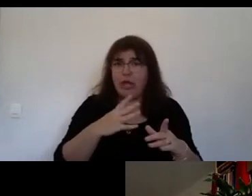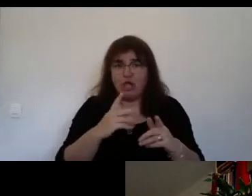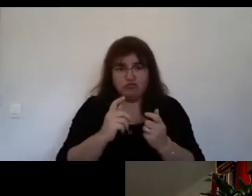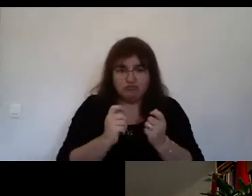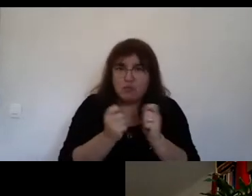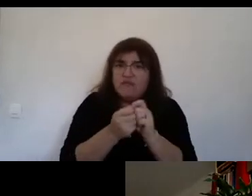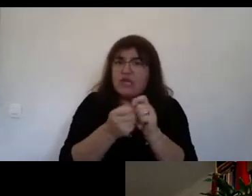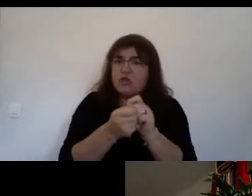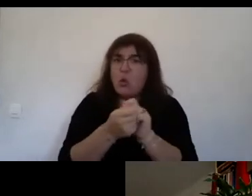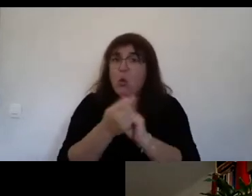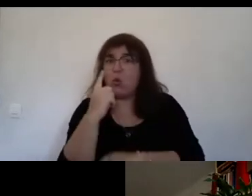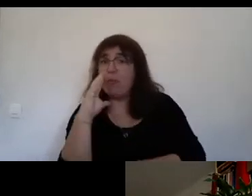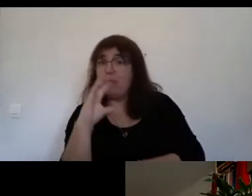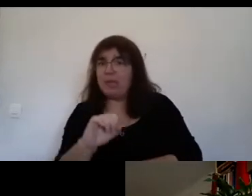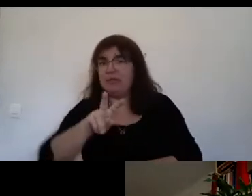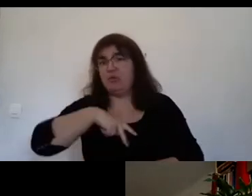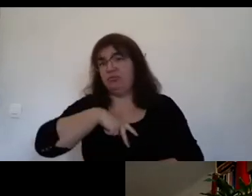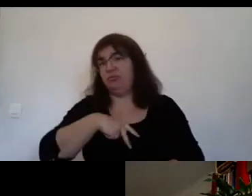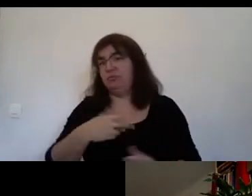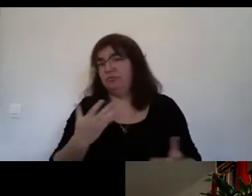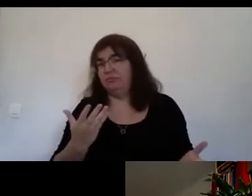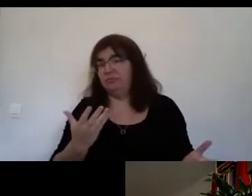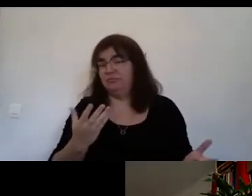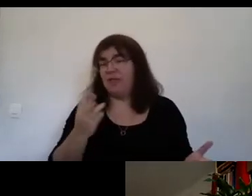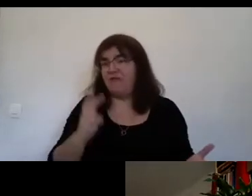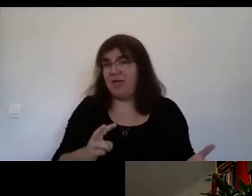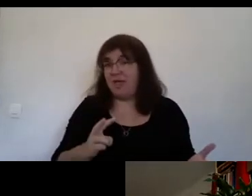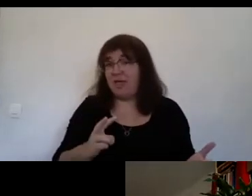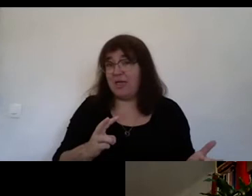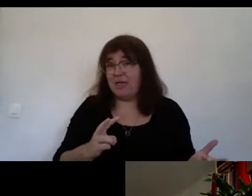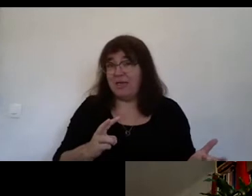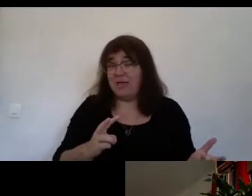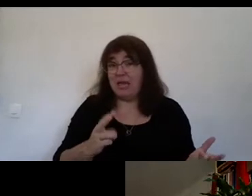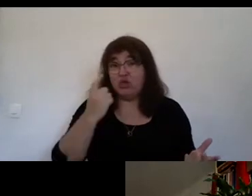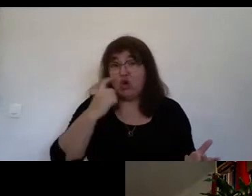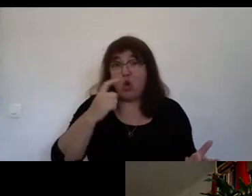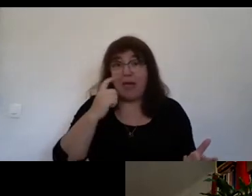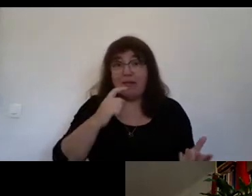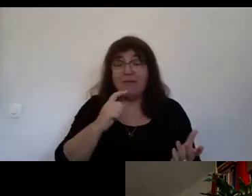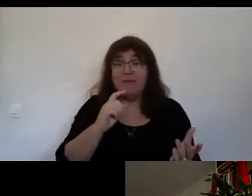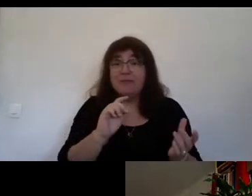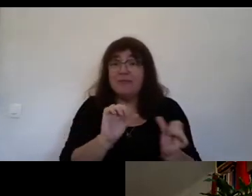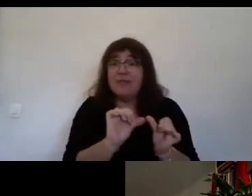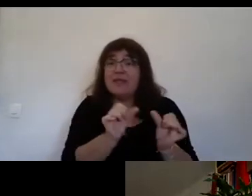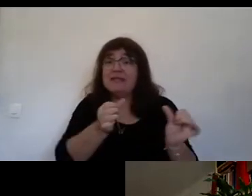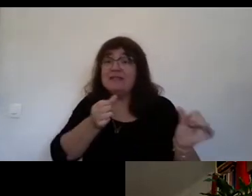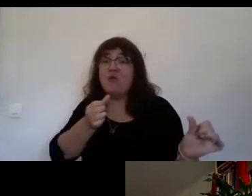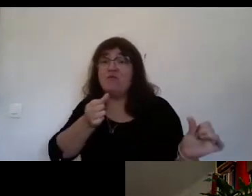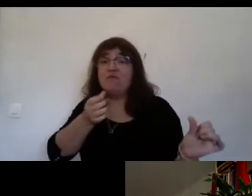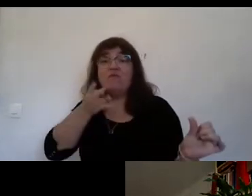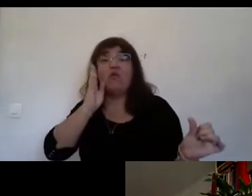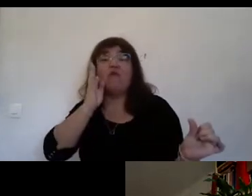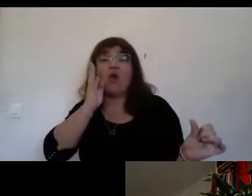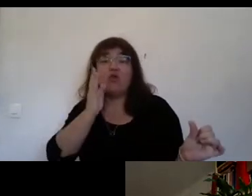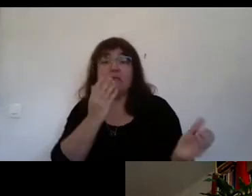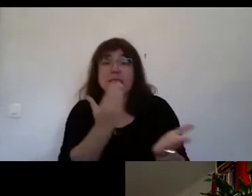ma perception des choses et je pense que la visioconférence est un outil remarquable, très bien adapté à